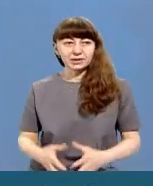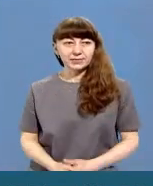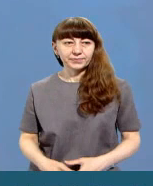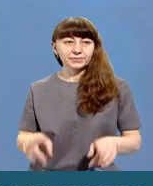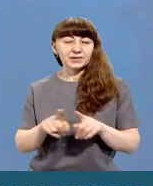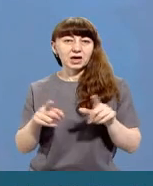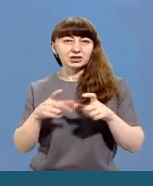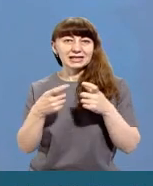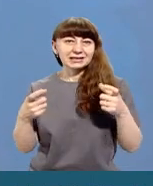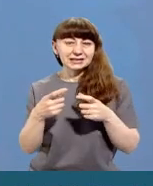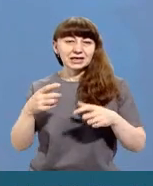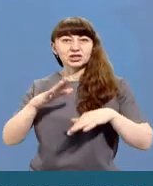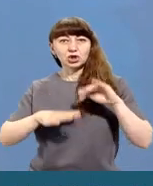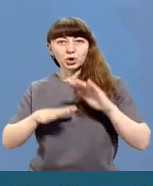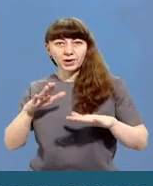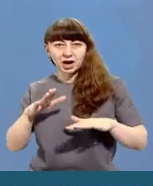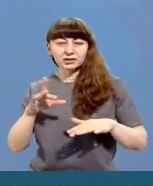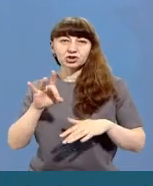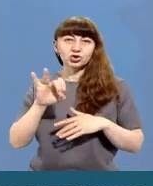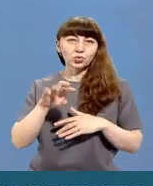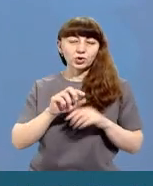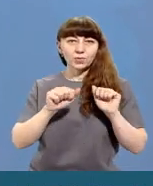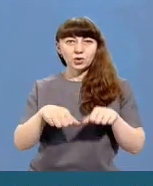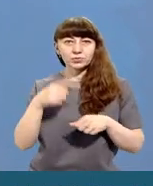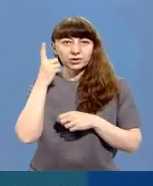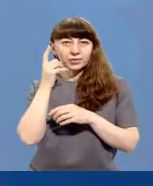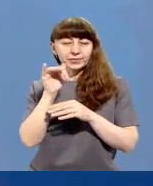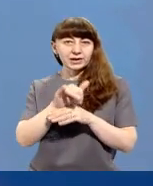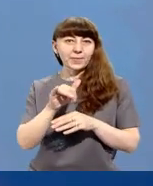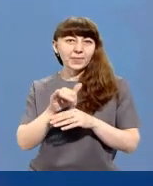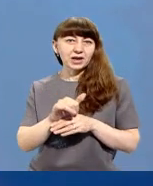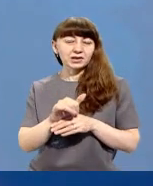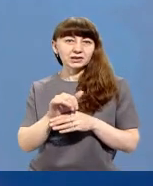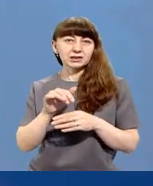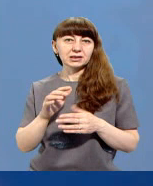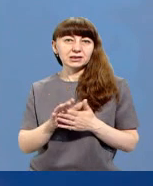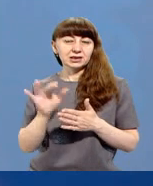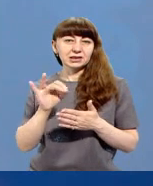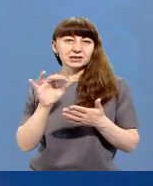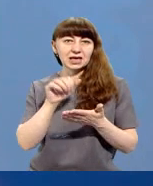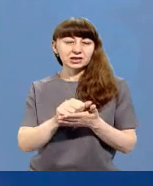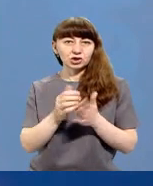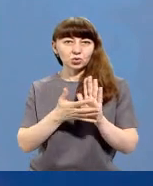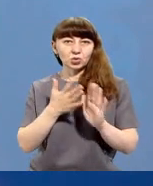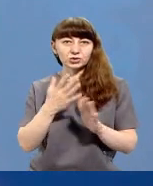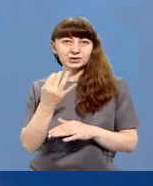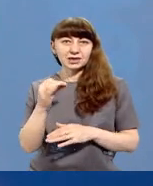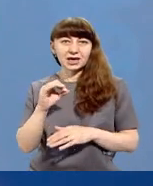для сдачи теоретического и практического экзамена можно воспользоваться мобильным приложением и забронировать очередь на